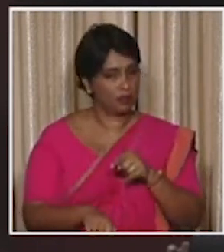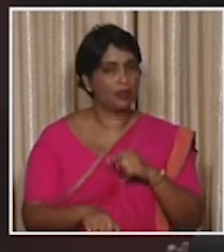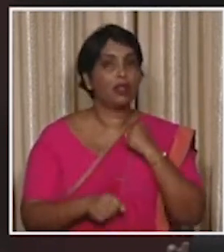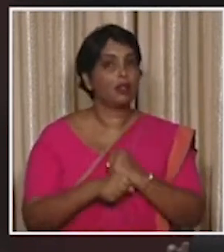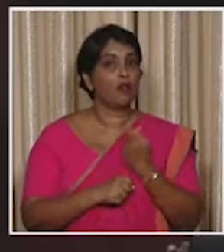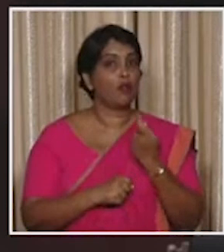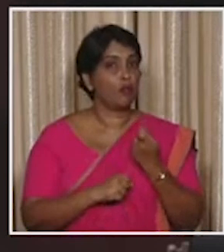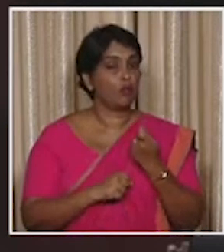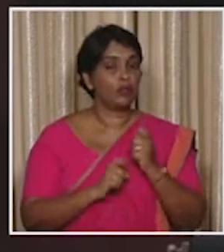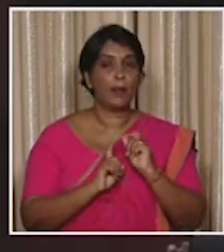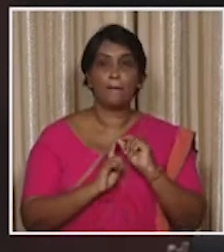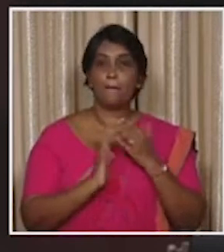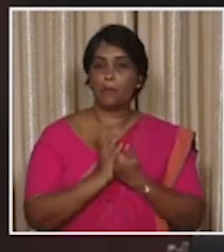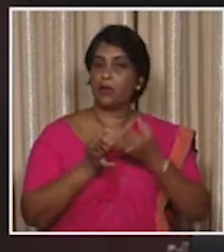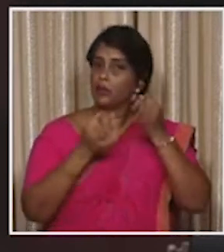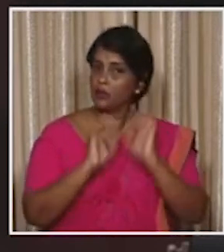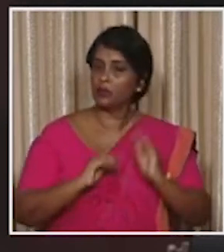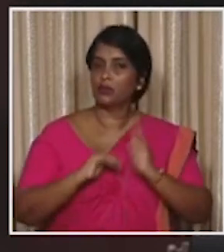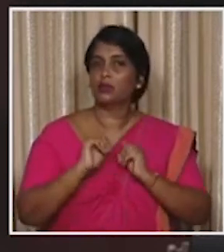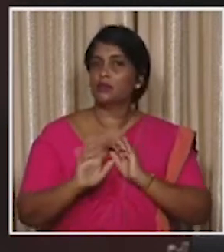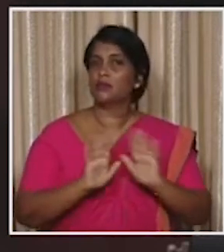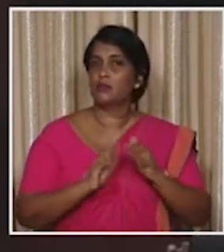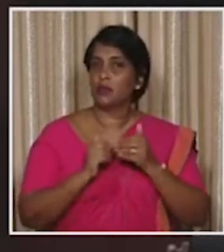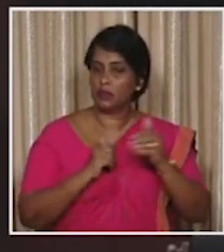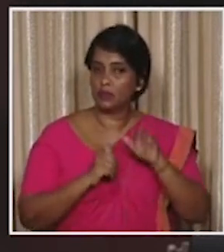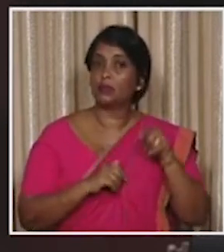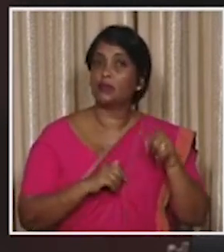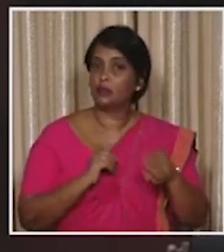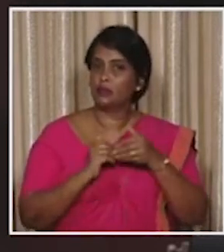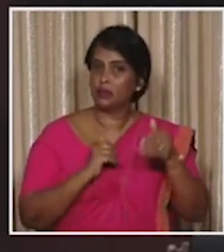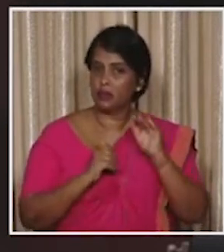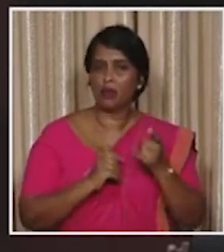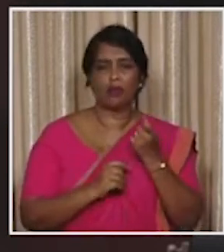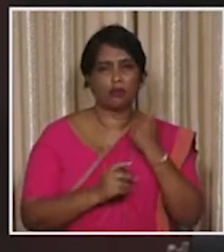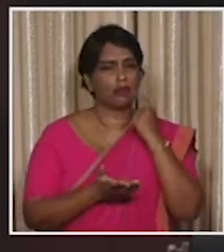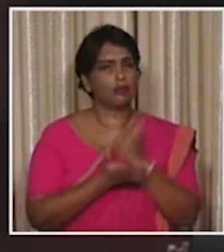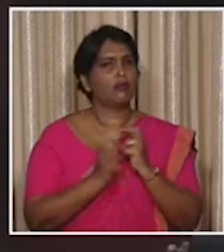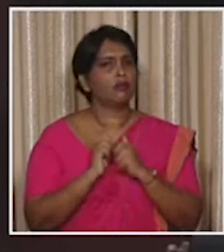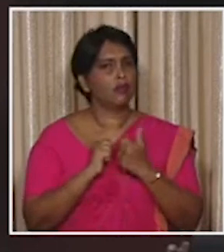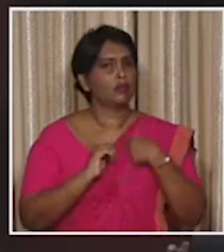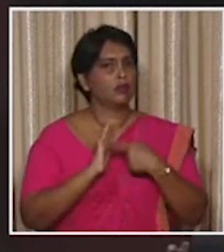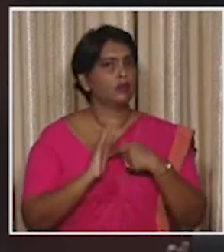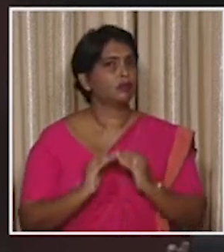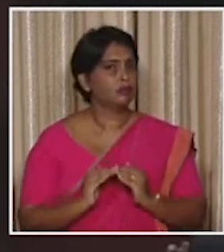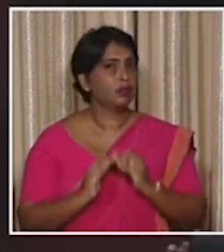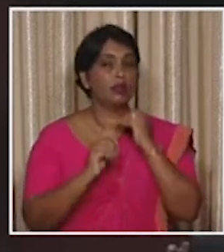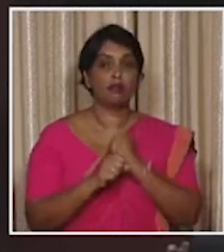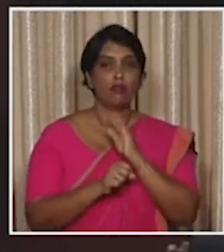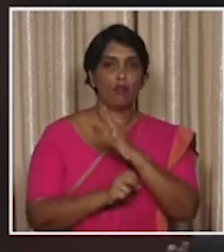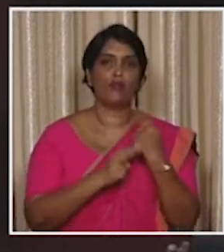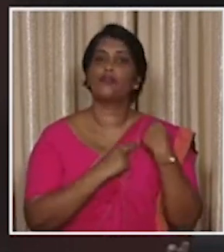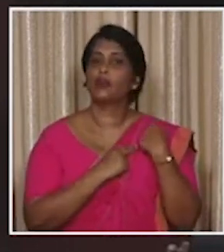රාජ්‍ය මූල්‍ය ප්‍රතිපත්තිය නිවැරදි ආකාරයට පාලනය කිරීම හරහා මේ ඇති වෙලා තියෙන ආර්ථික අර්බුදයෙන් රට මුදවා ගැනීම රජයක